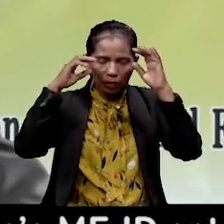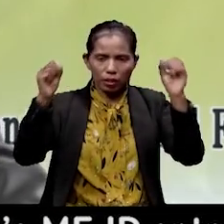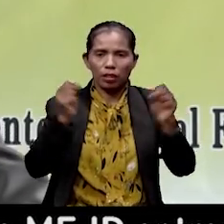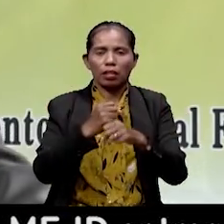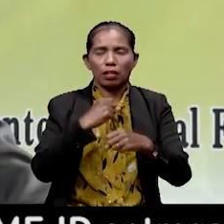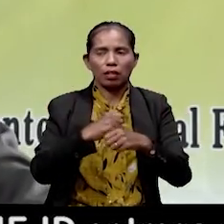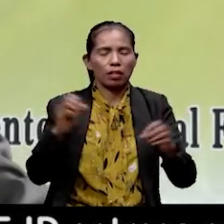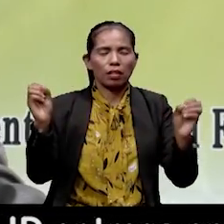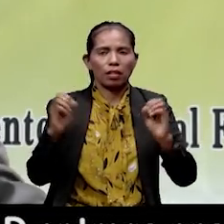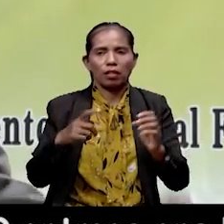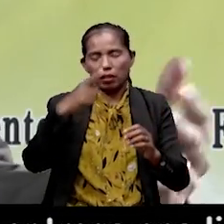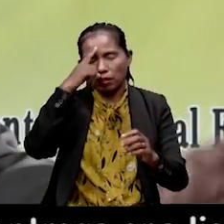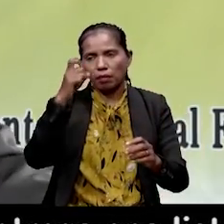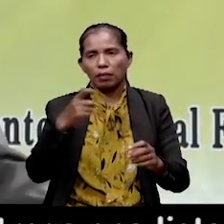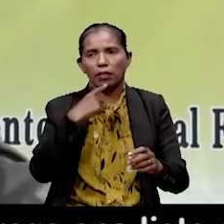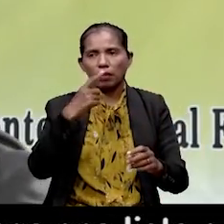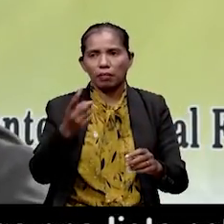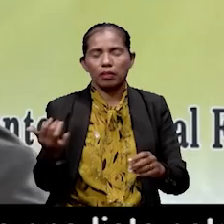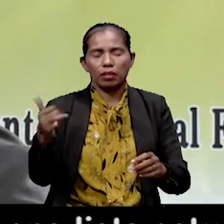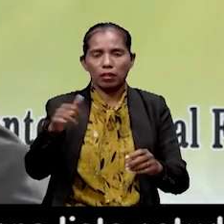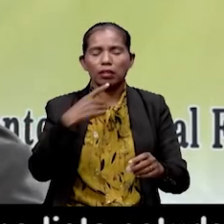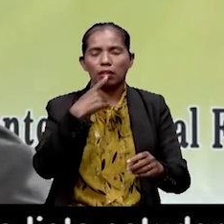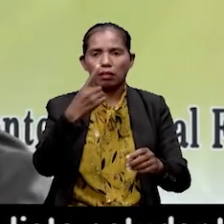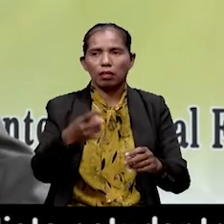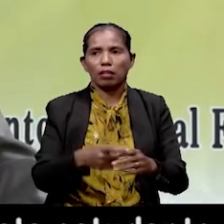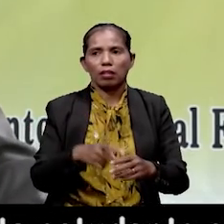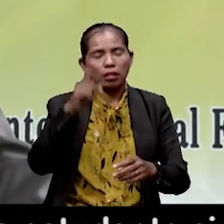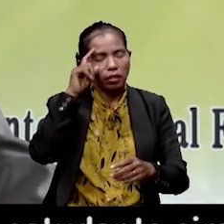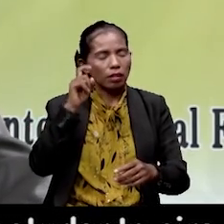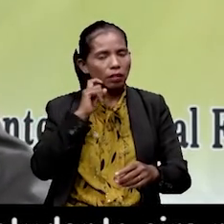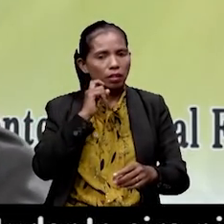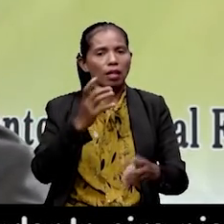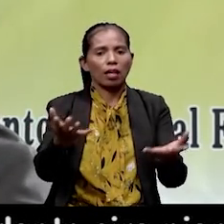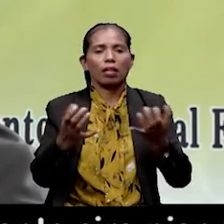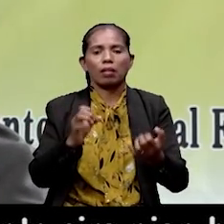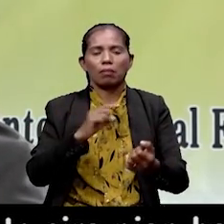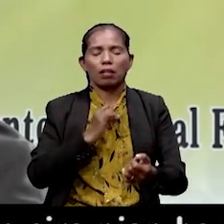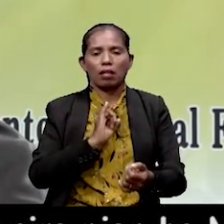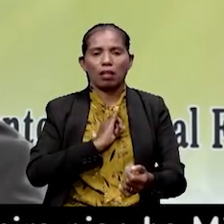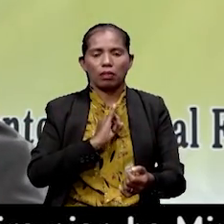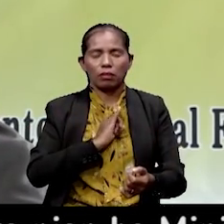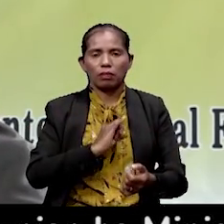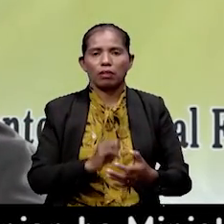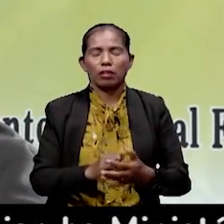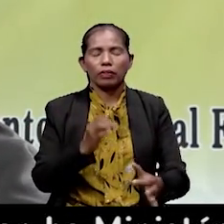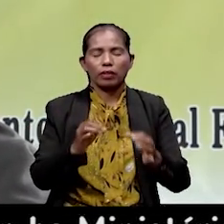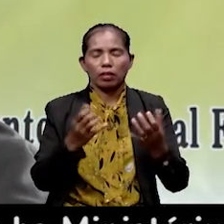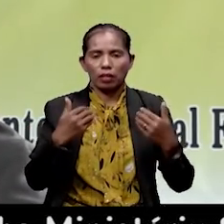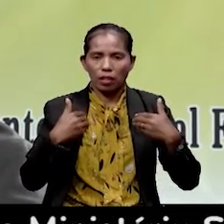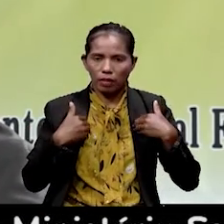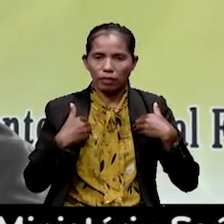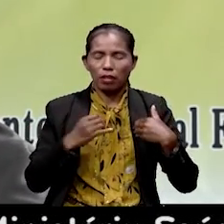La vale ba buati de tamba dehan ba mos sira sidehan a mau sanana hakarak mak hau. Se idane makiha hau